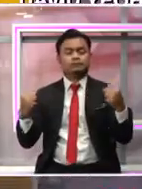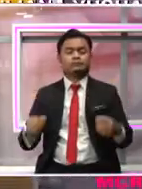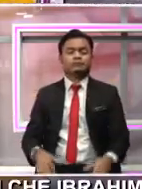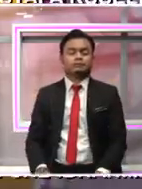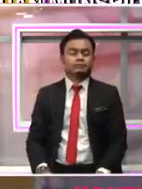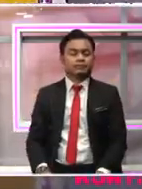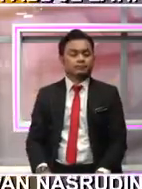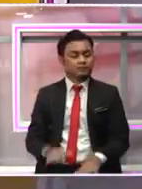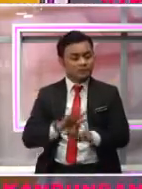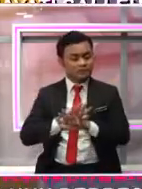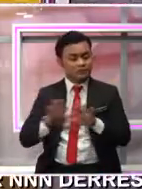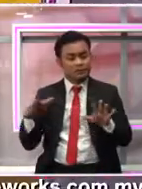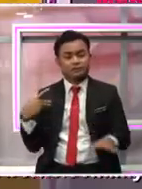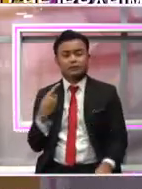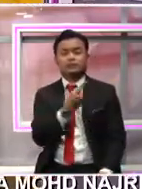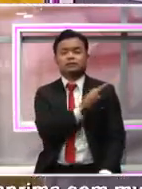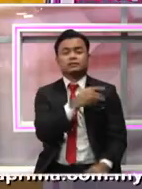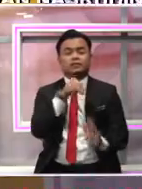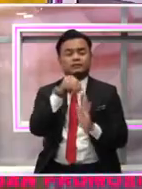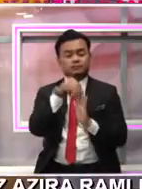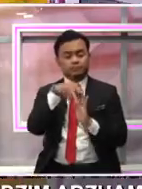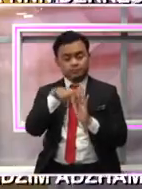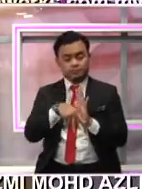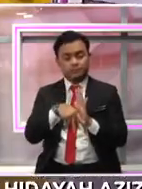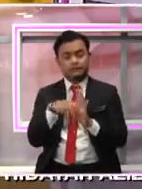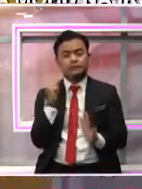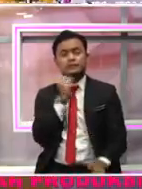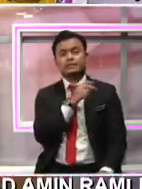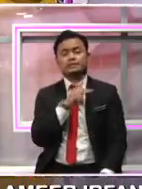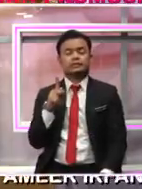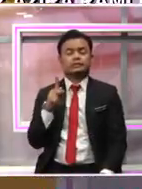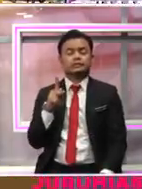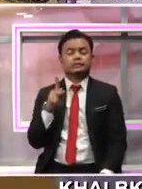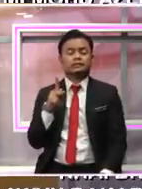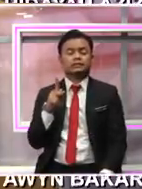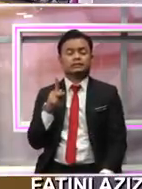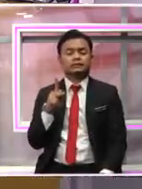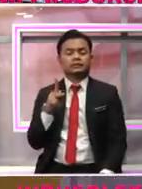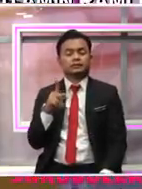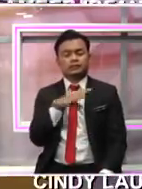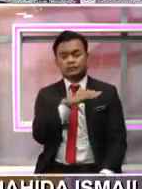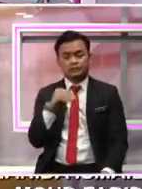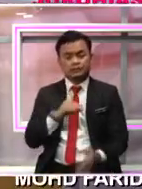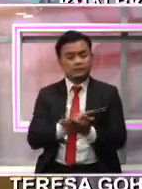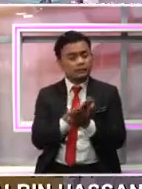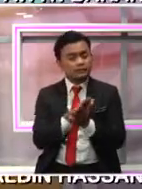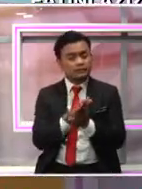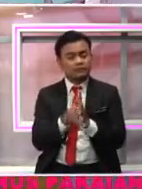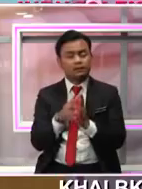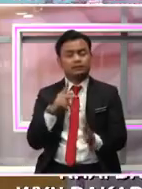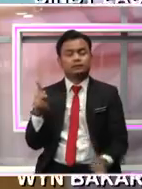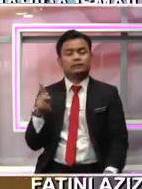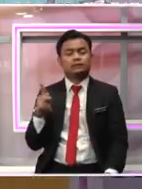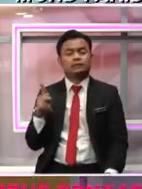Hai jangan kita persiapkan jangan kita jadikan kehidupan kita ke arah yang